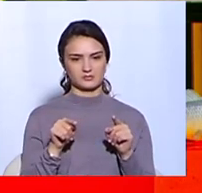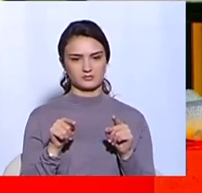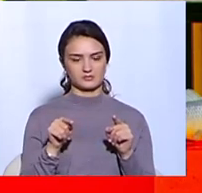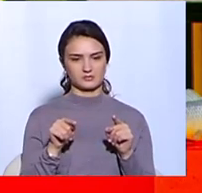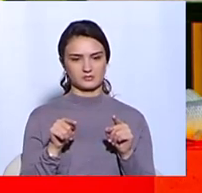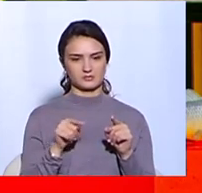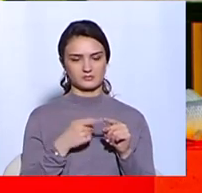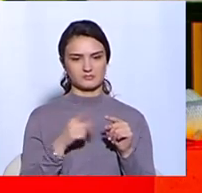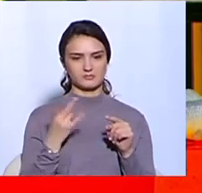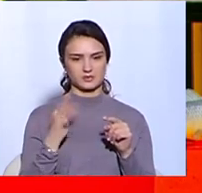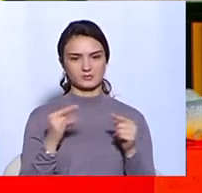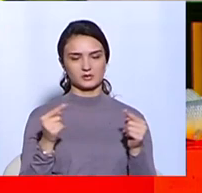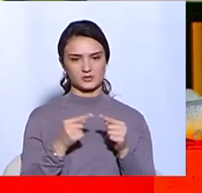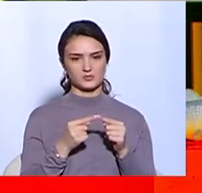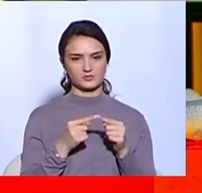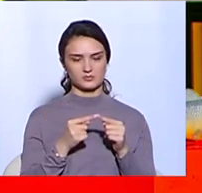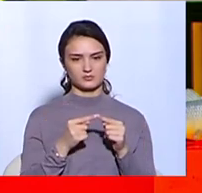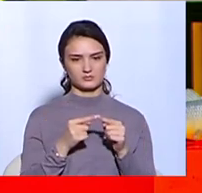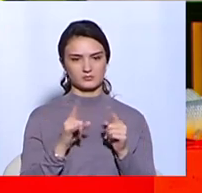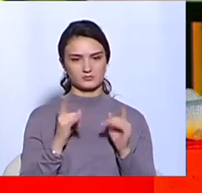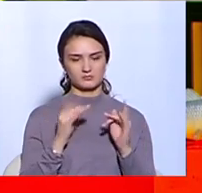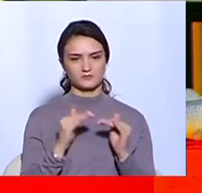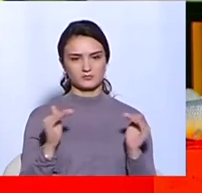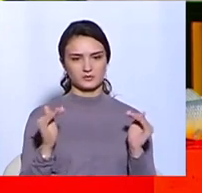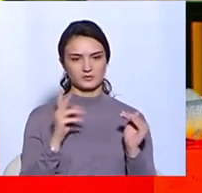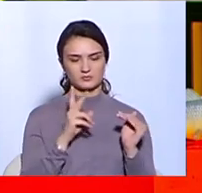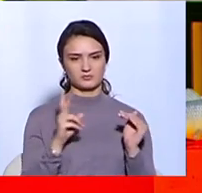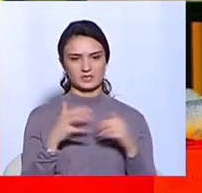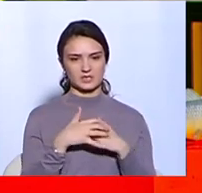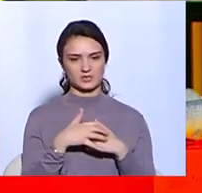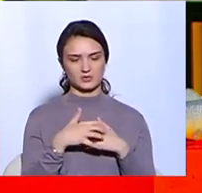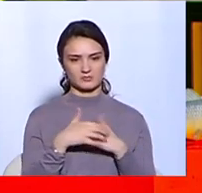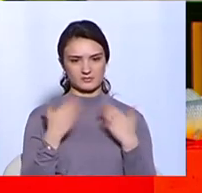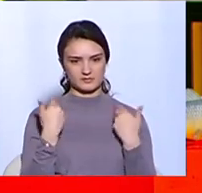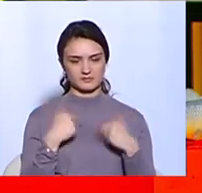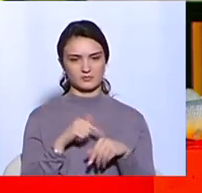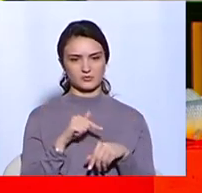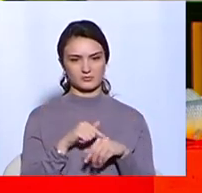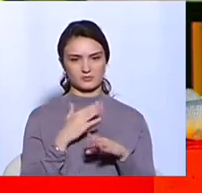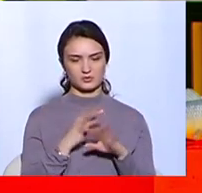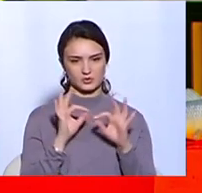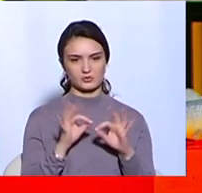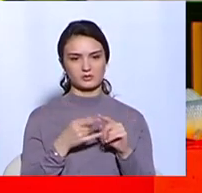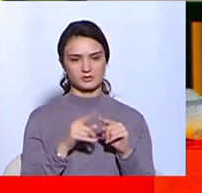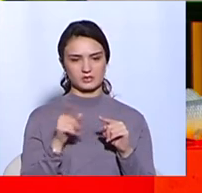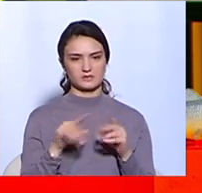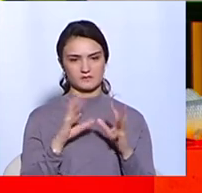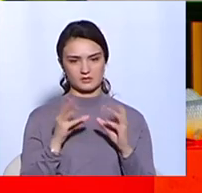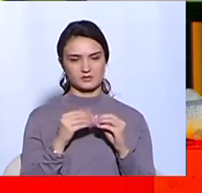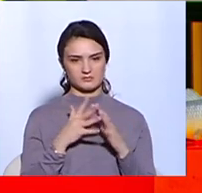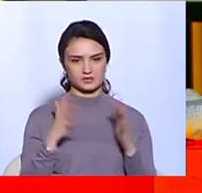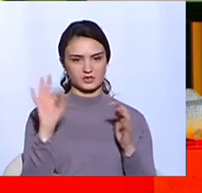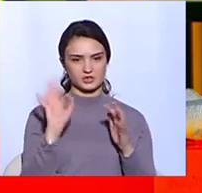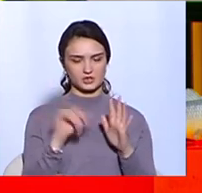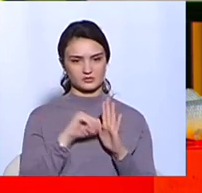წლების მანძილზე, მაგრამ დადასტურებულია, რომ ბავშვები, რომლებიც ალერგიულები არიან, გრძნობიარები არიან, სწორედ ისინი გაყავთ ყველაზე მაღალი